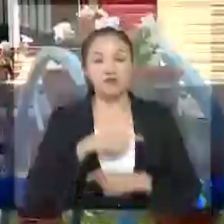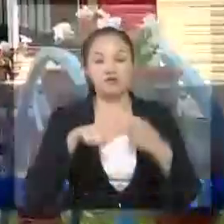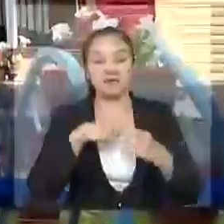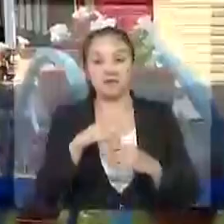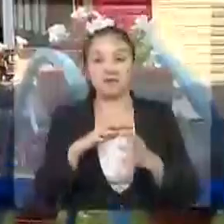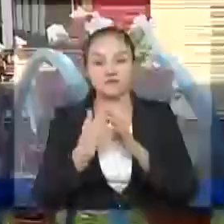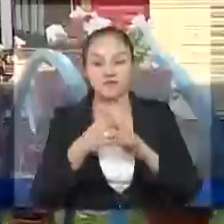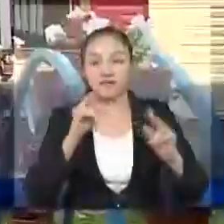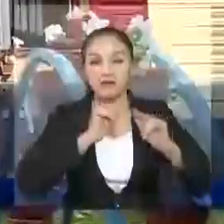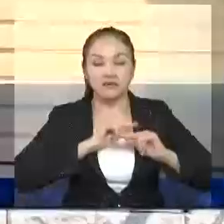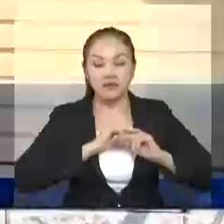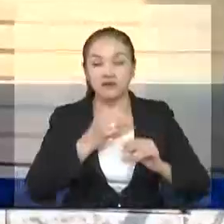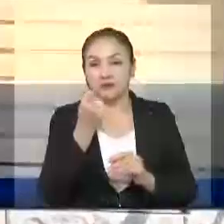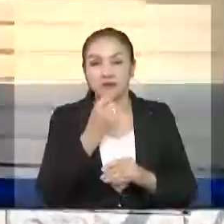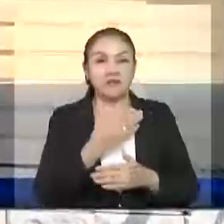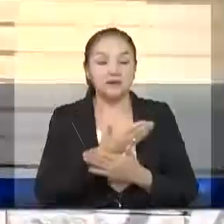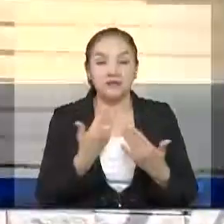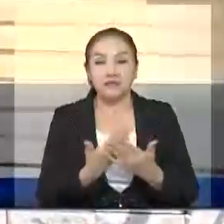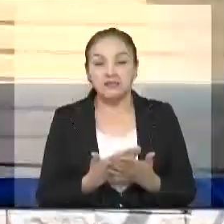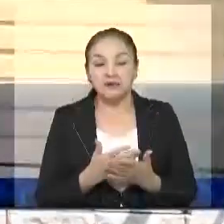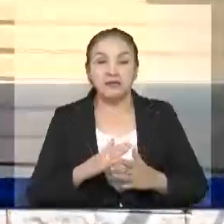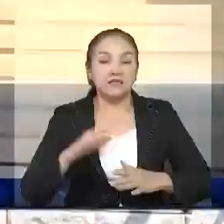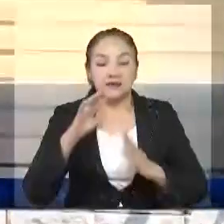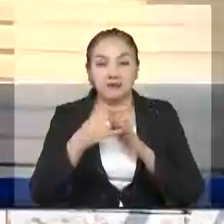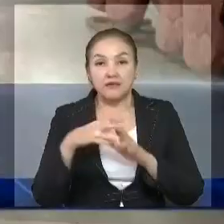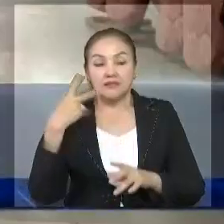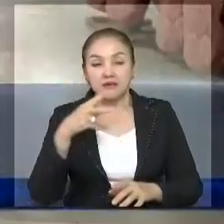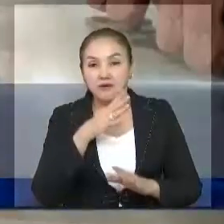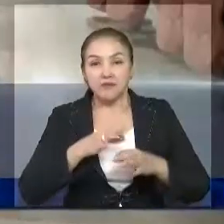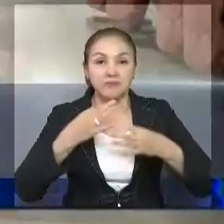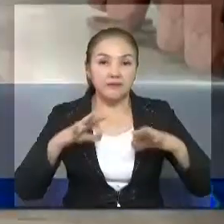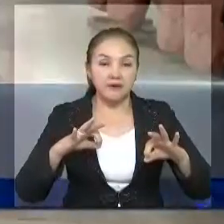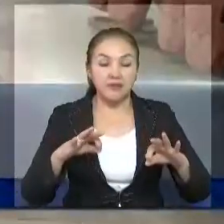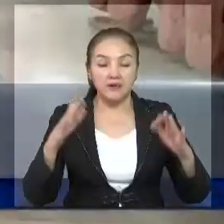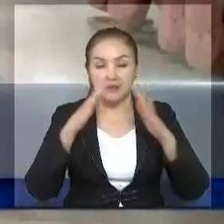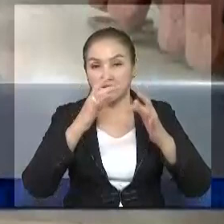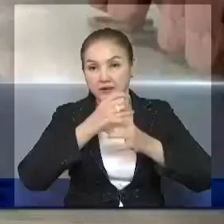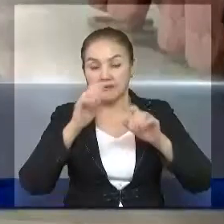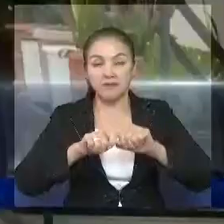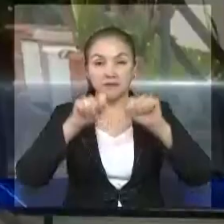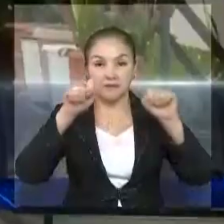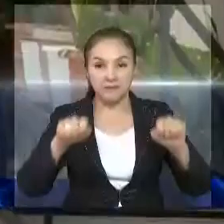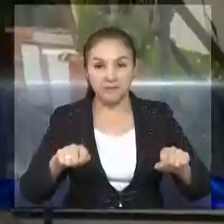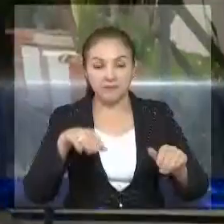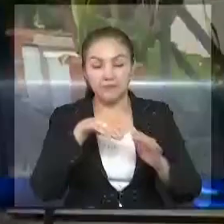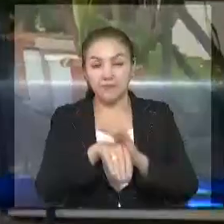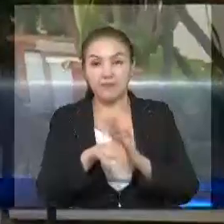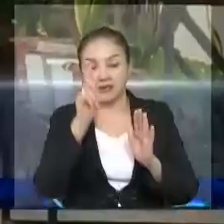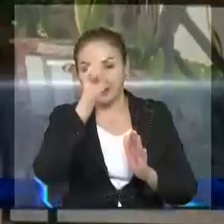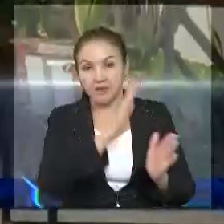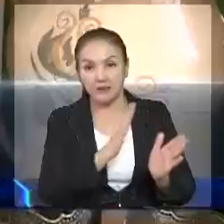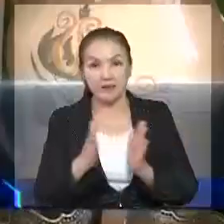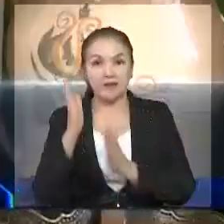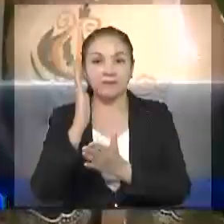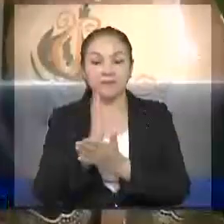үшін жасаған еңбегі аз емес. Осыдан 20 жыл бұрын елді мекенге кең әрі шайлы мәдениет ошағын ашып берді. Оның ішінде кітапхана да